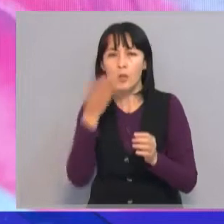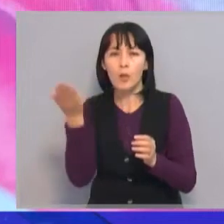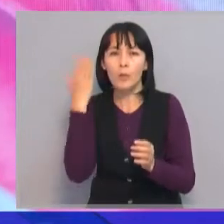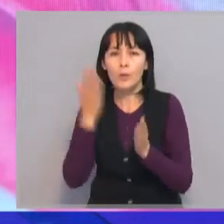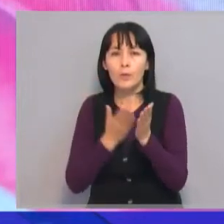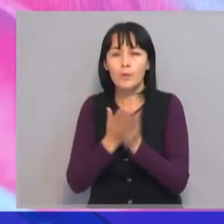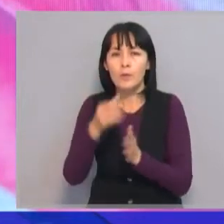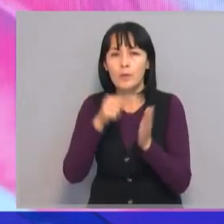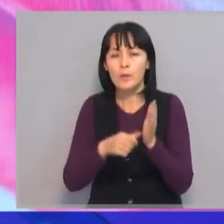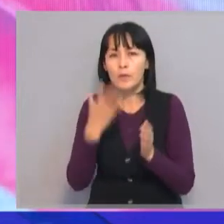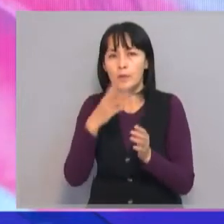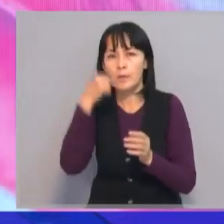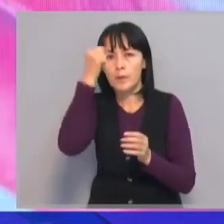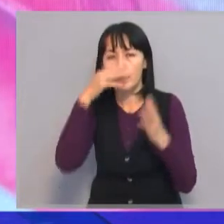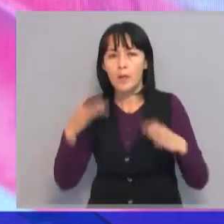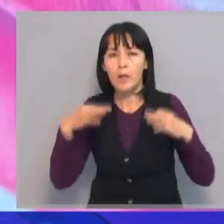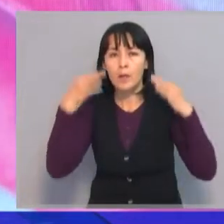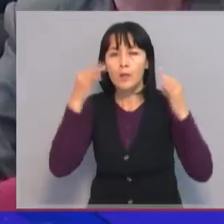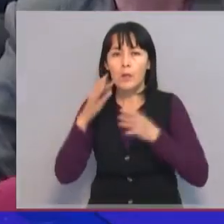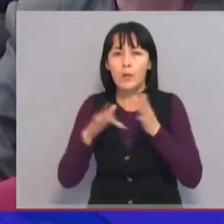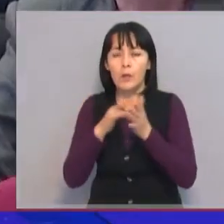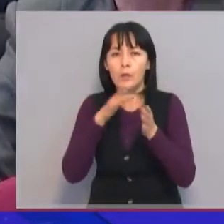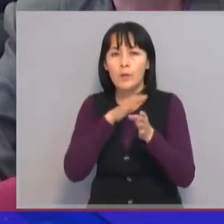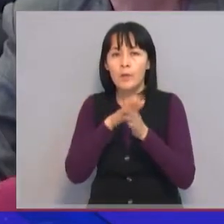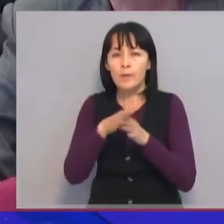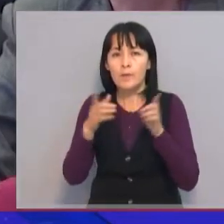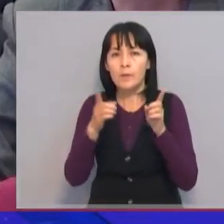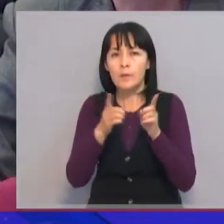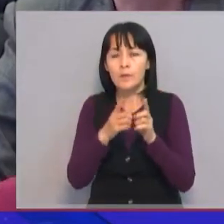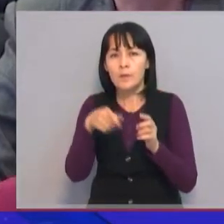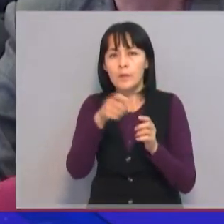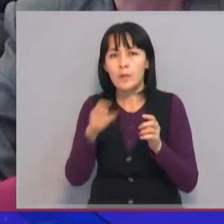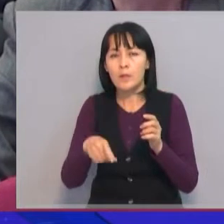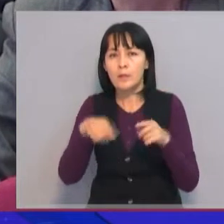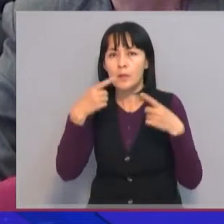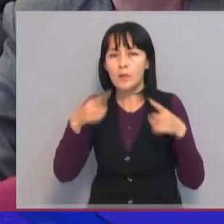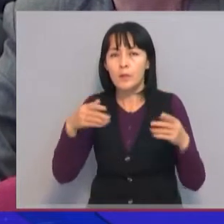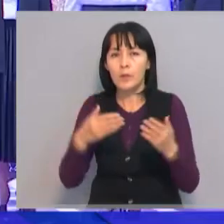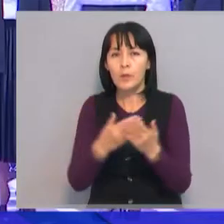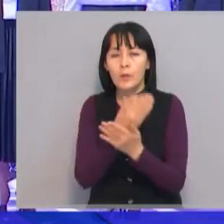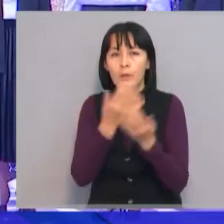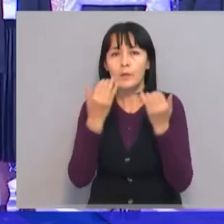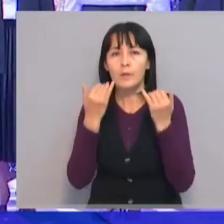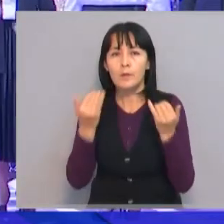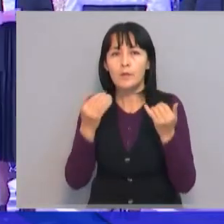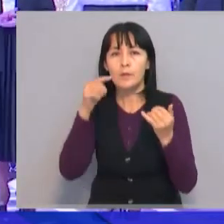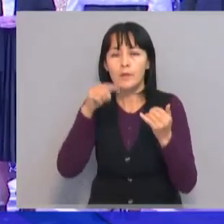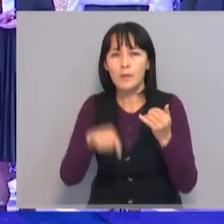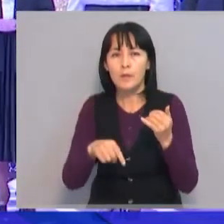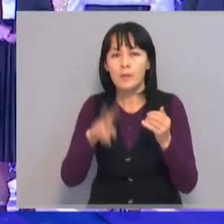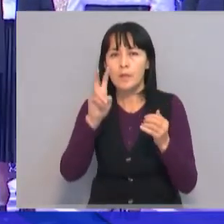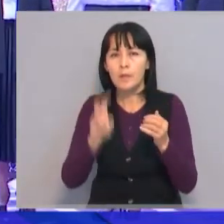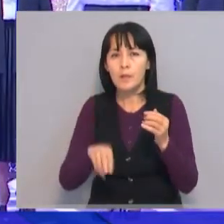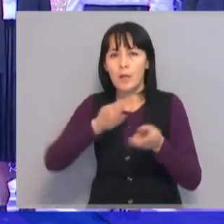к 65-летию города прошел реконструкцию и встретил посетителей совершенно обновленным. Сегодня здесь заменены